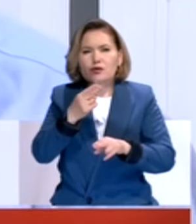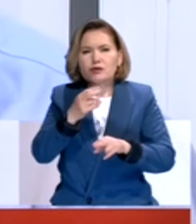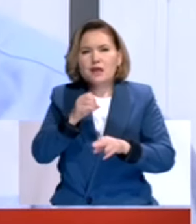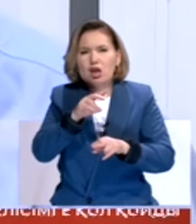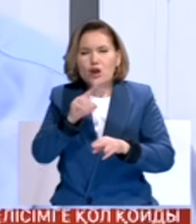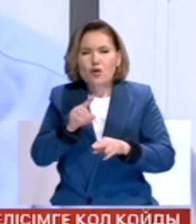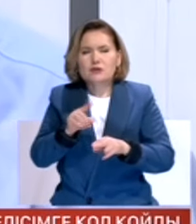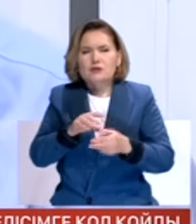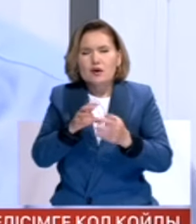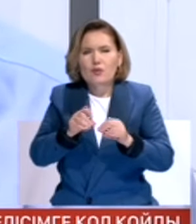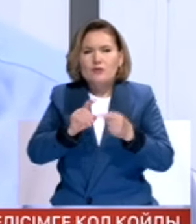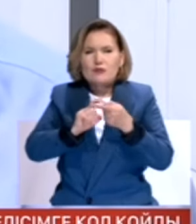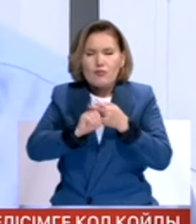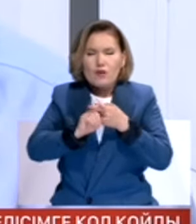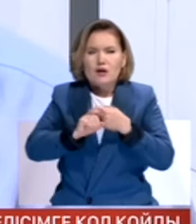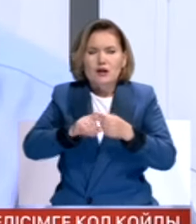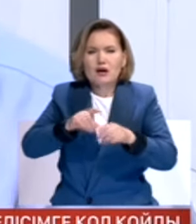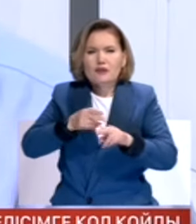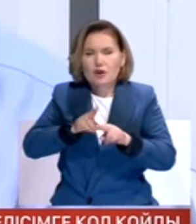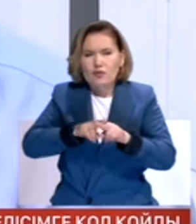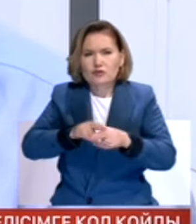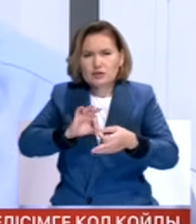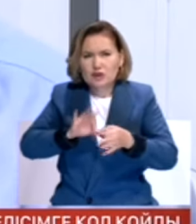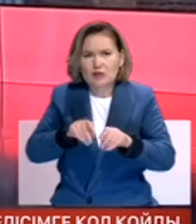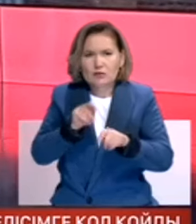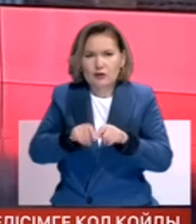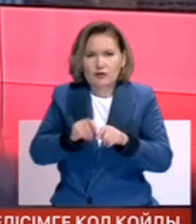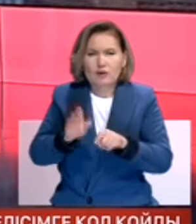нәтиже көрсетпеген жағдайда бұл шектеу іс-шаралары алып тасталады.